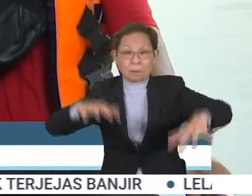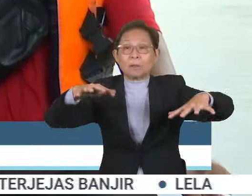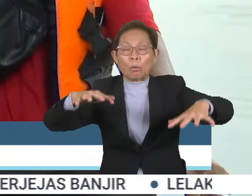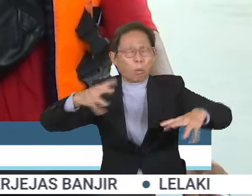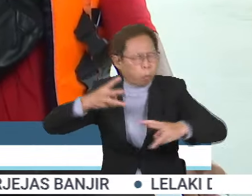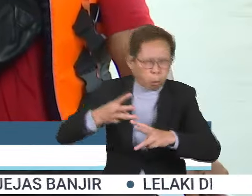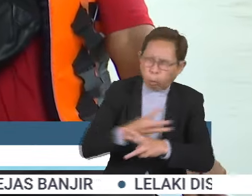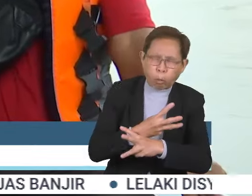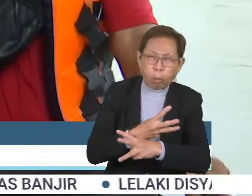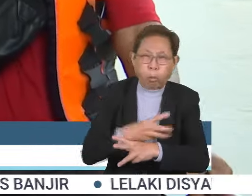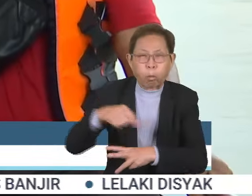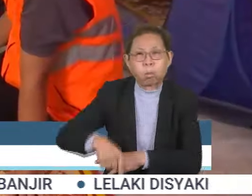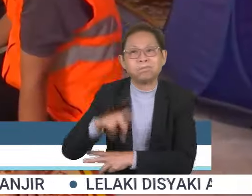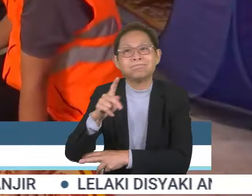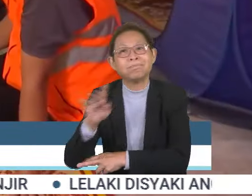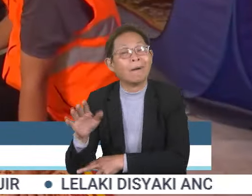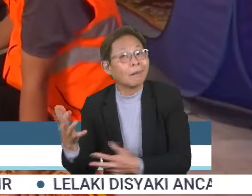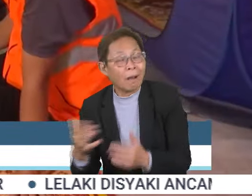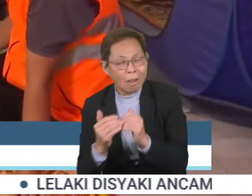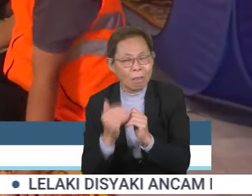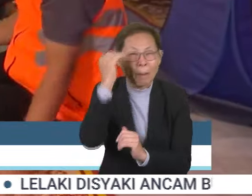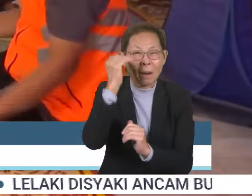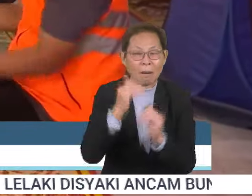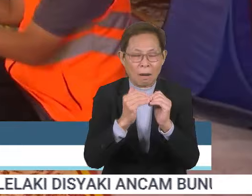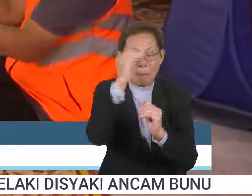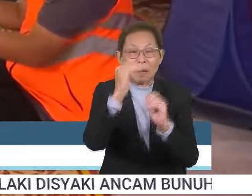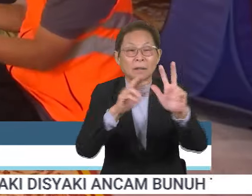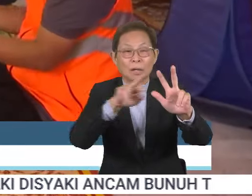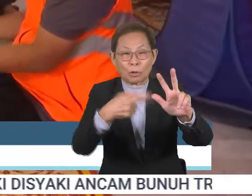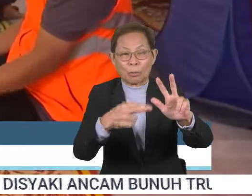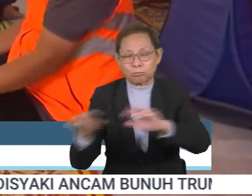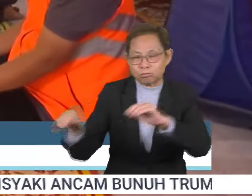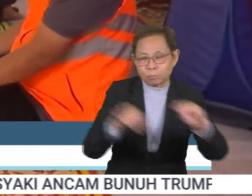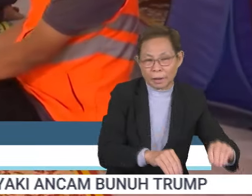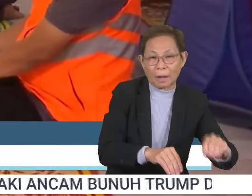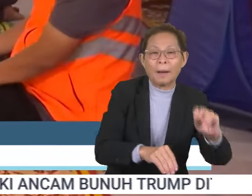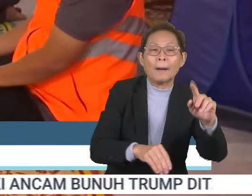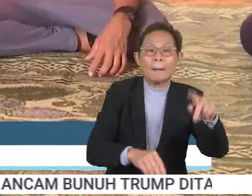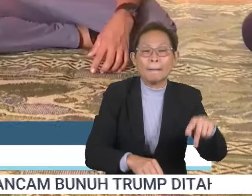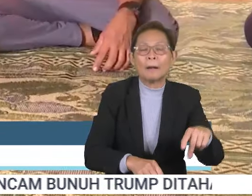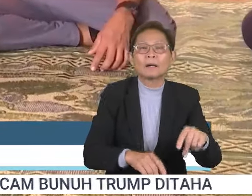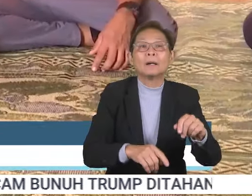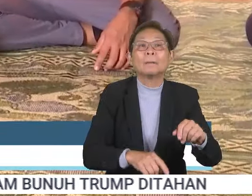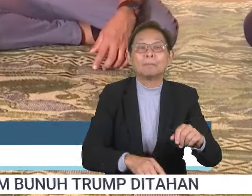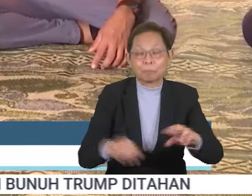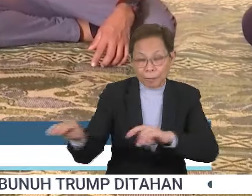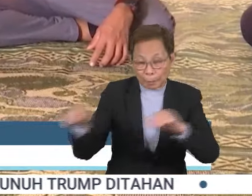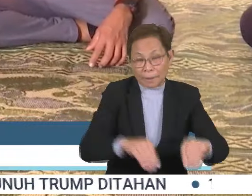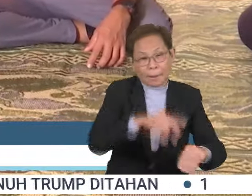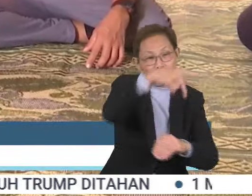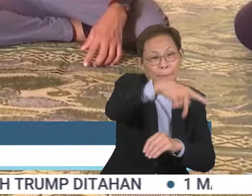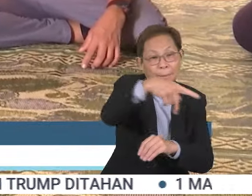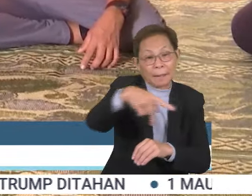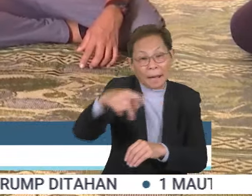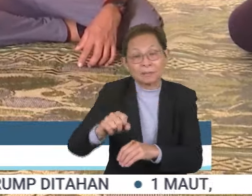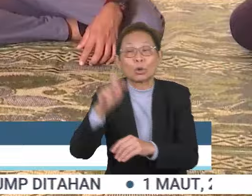yang terjejas teruklah dengan lebih 3,000 yang dipindahkan ke beberapa PPS di Kota Baru